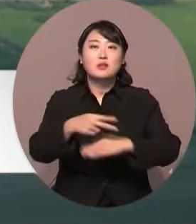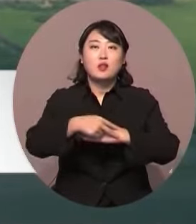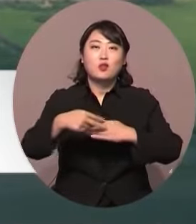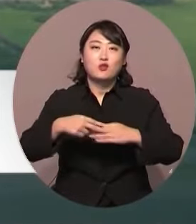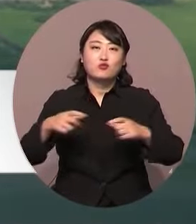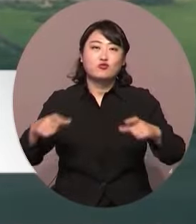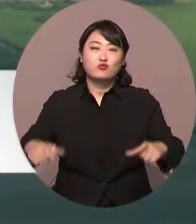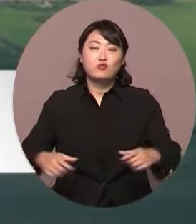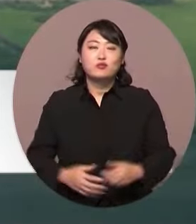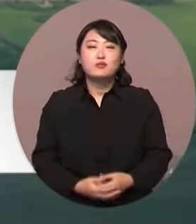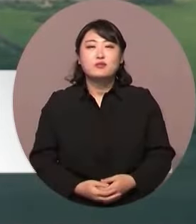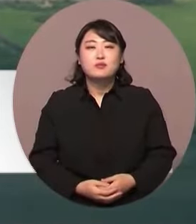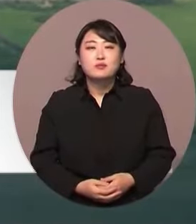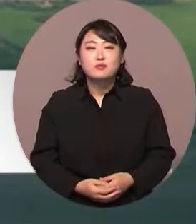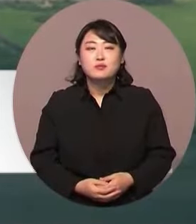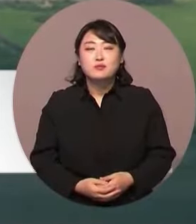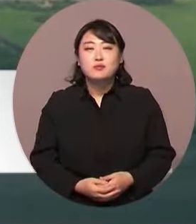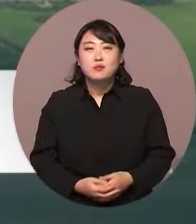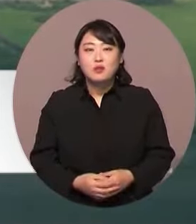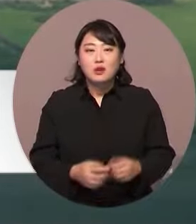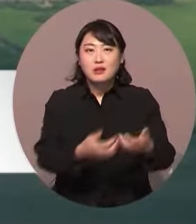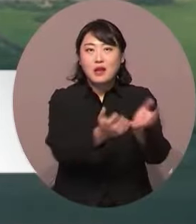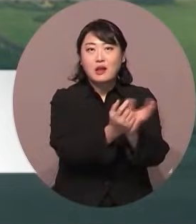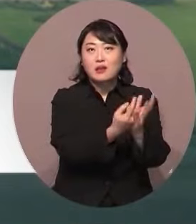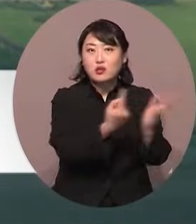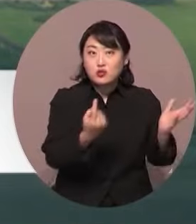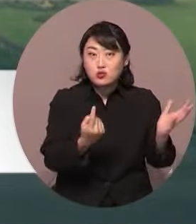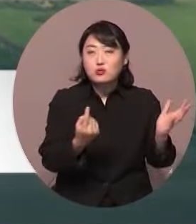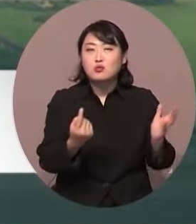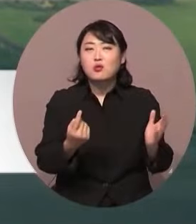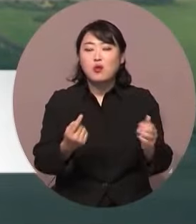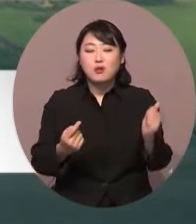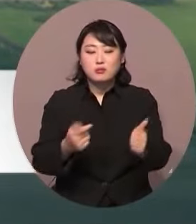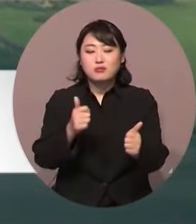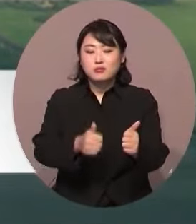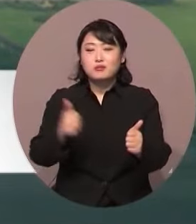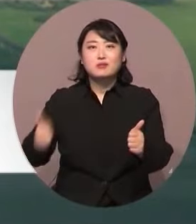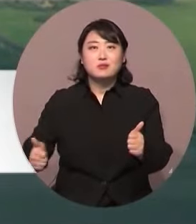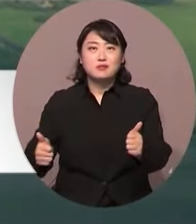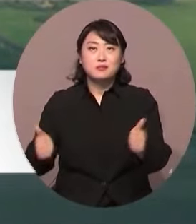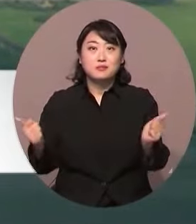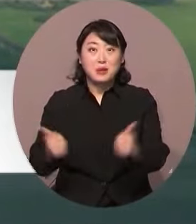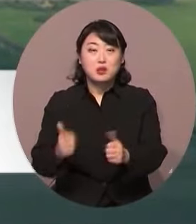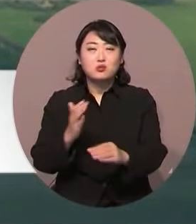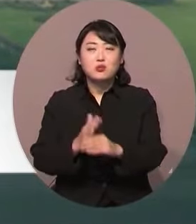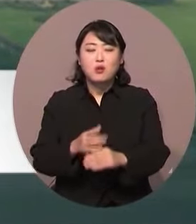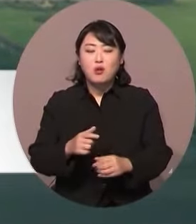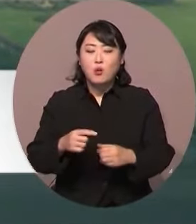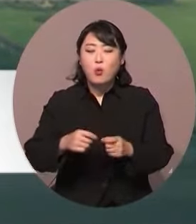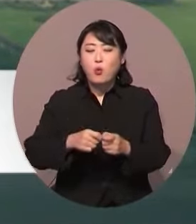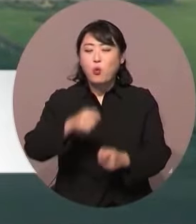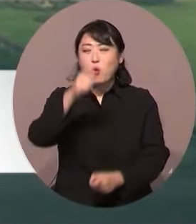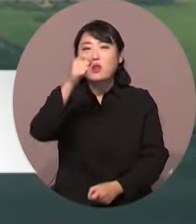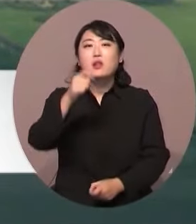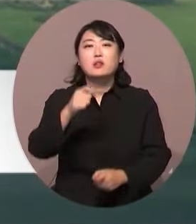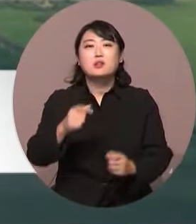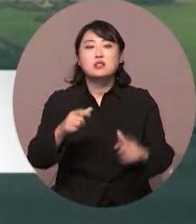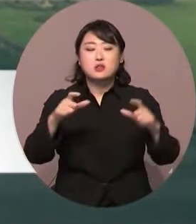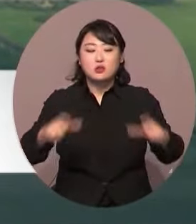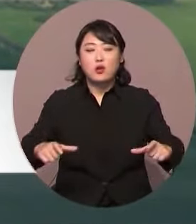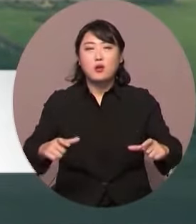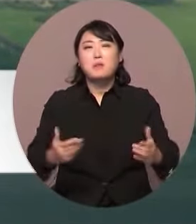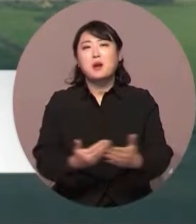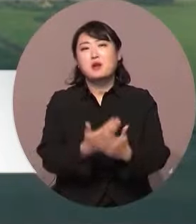대덕구입니다. 현역 의원의 탈당으로 새 후보가 각축전을 벌이는 대덕구는 상대적으로 낙후된 지역의